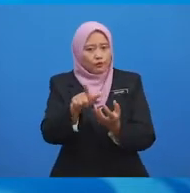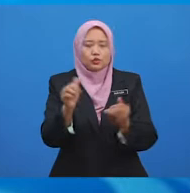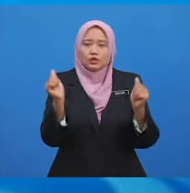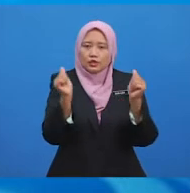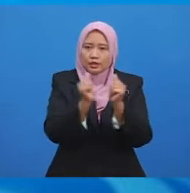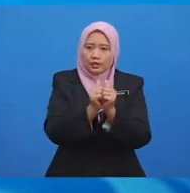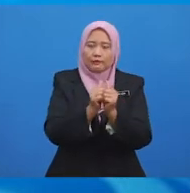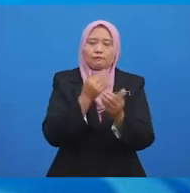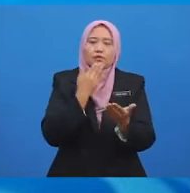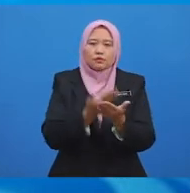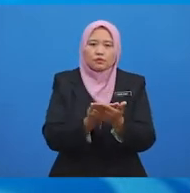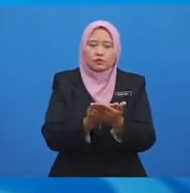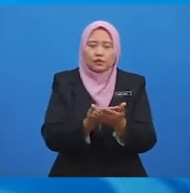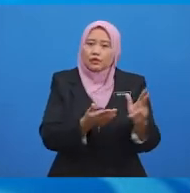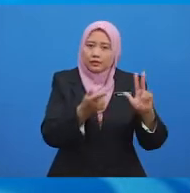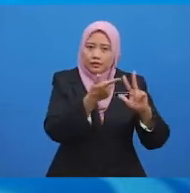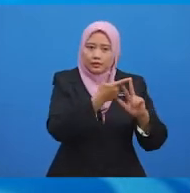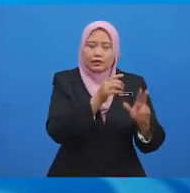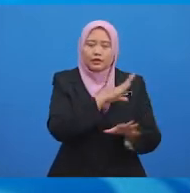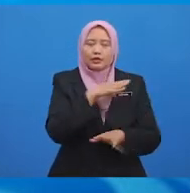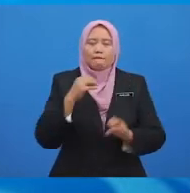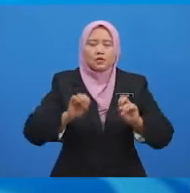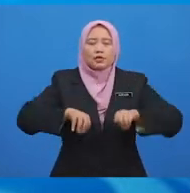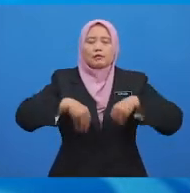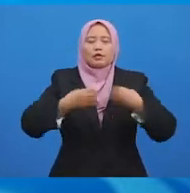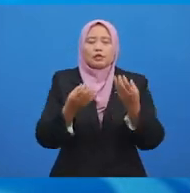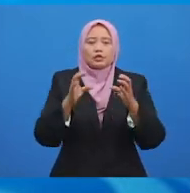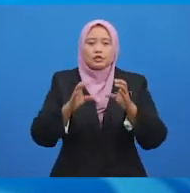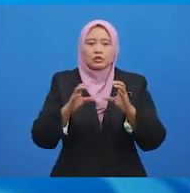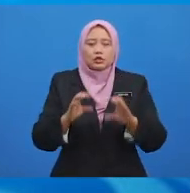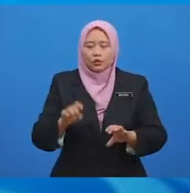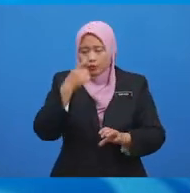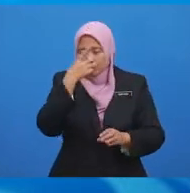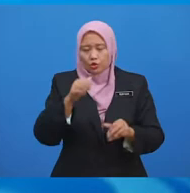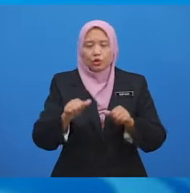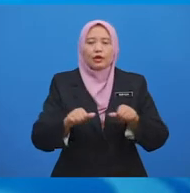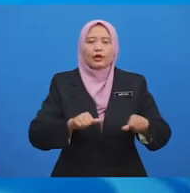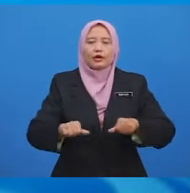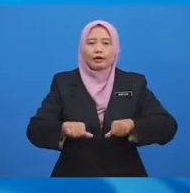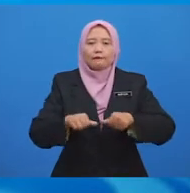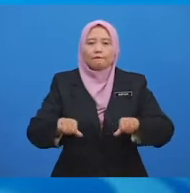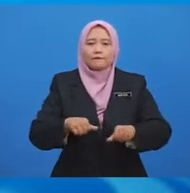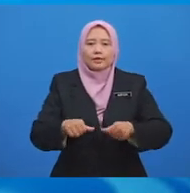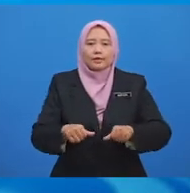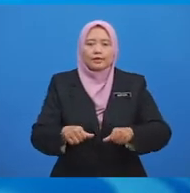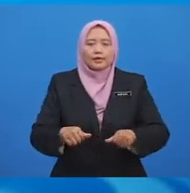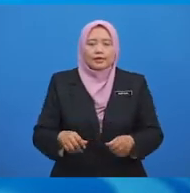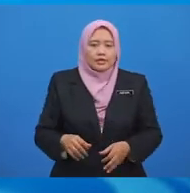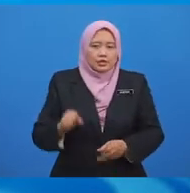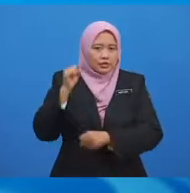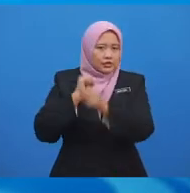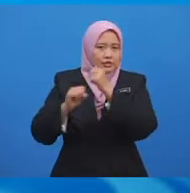dan bagaimana cara untuk mengamalkan sikap yang mulia untuk